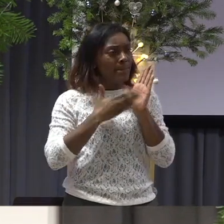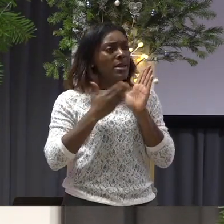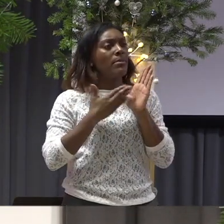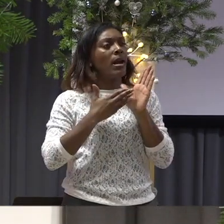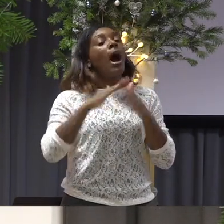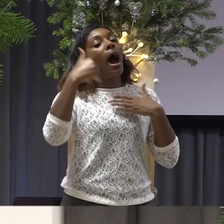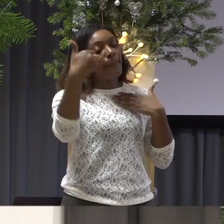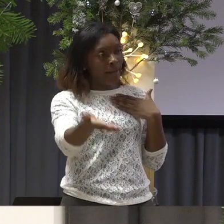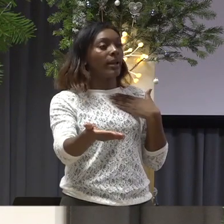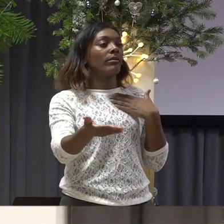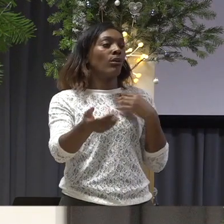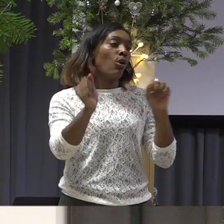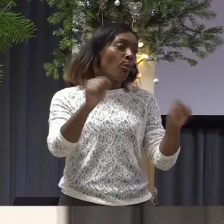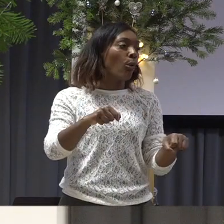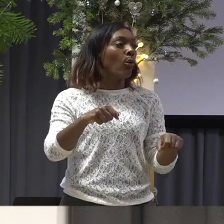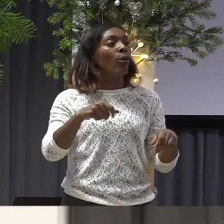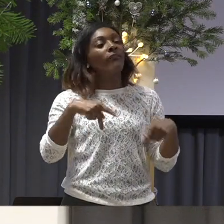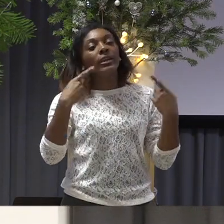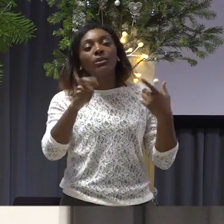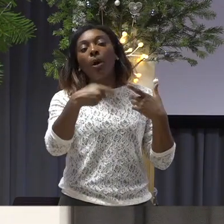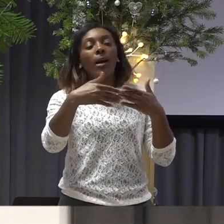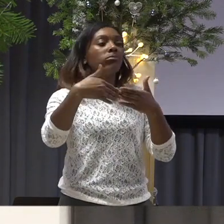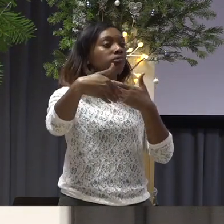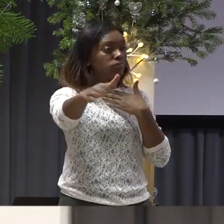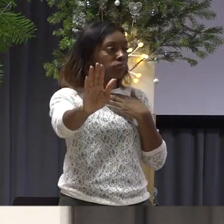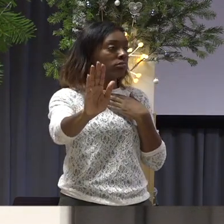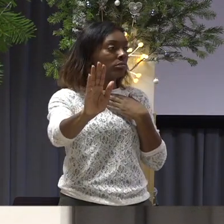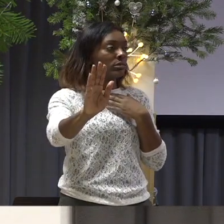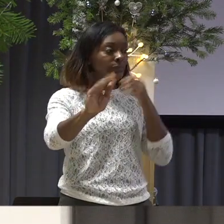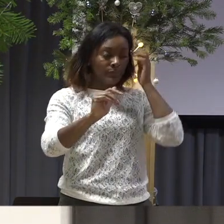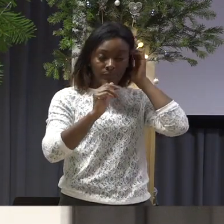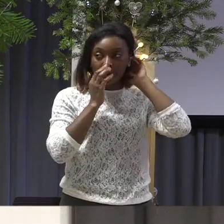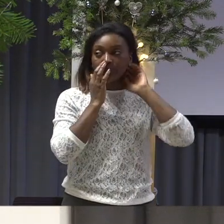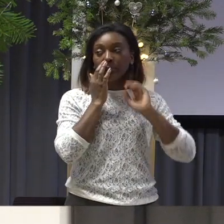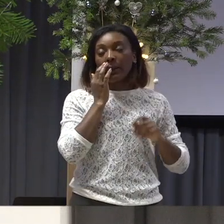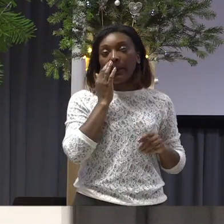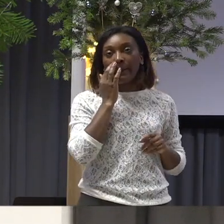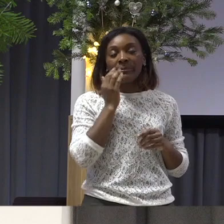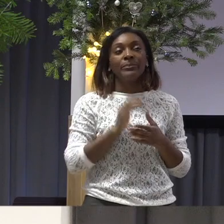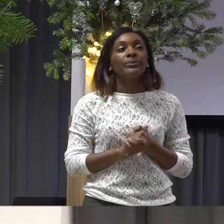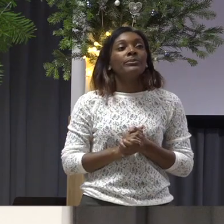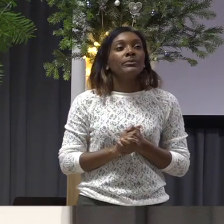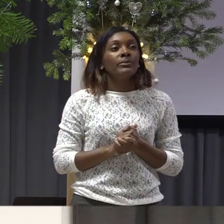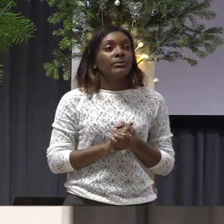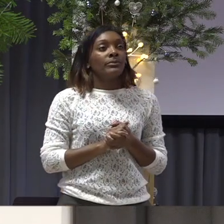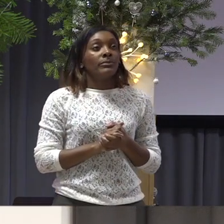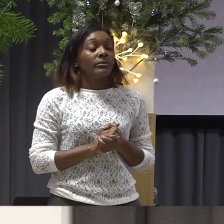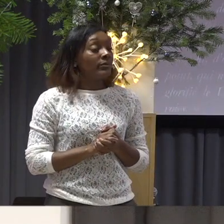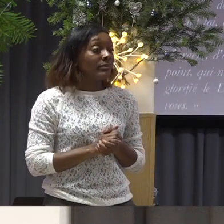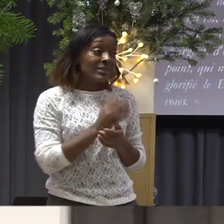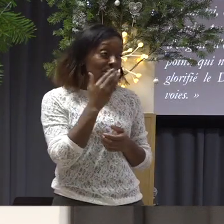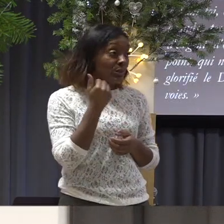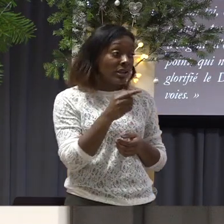Dieu a ton souffle et il a tout dans tes mains. Au nom de ce principe, tu as besoin d'être